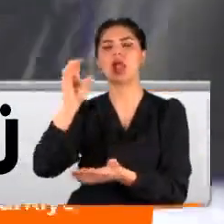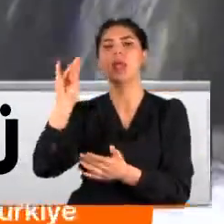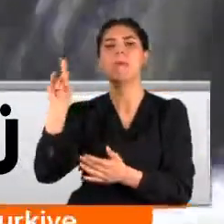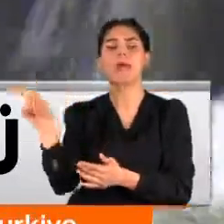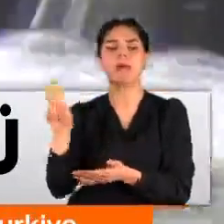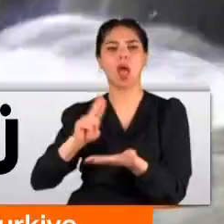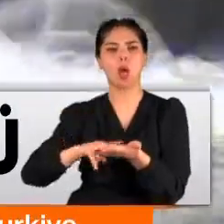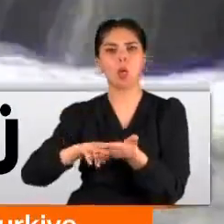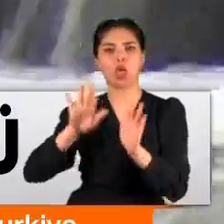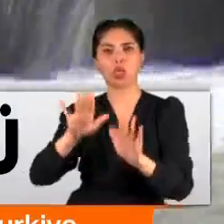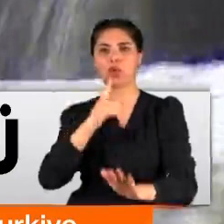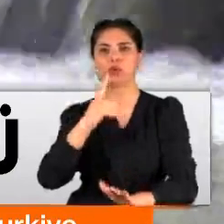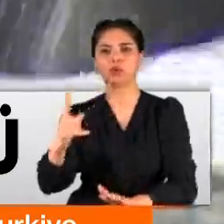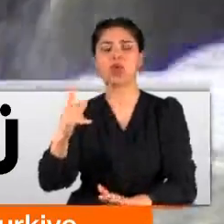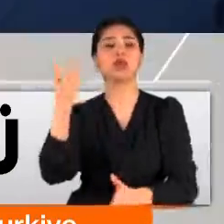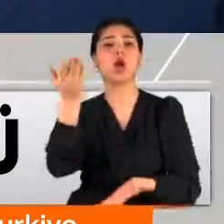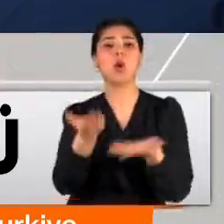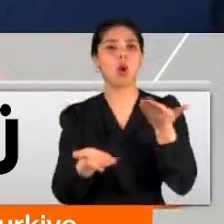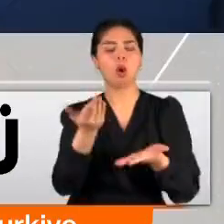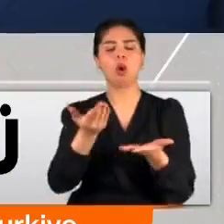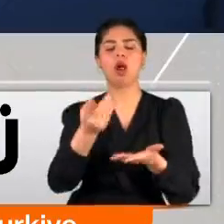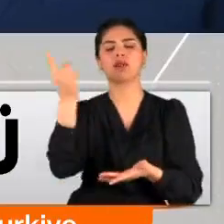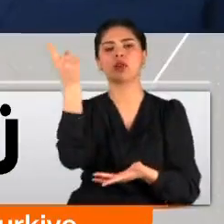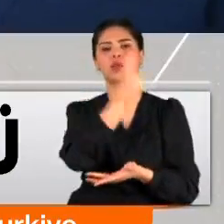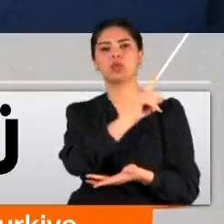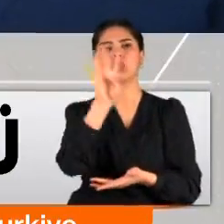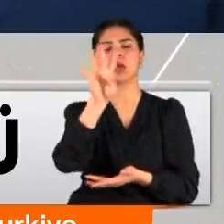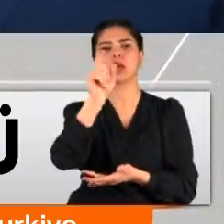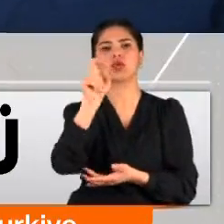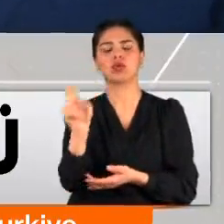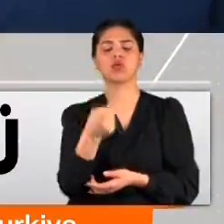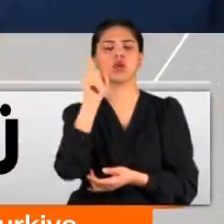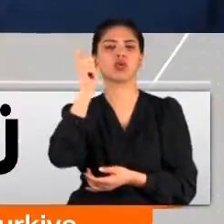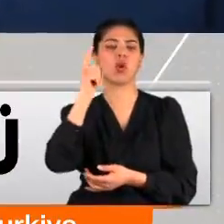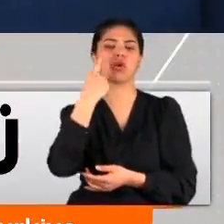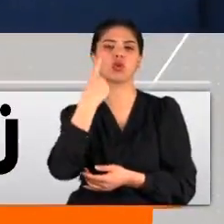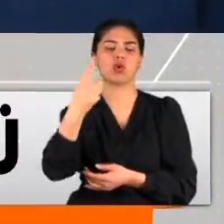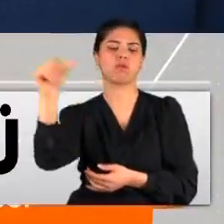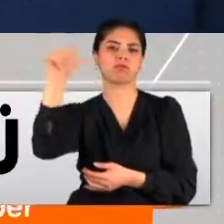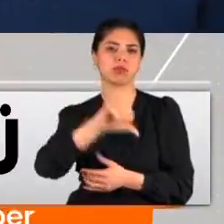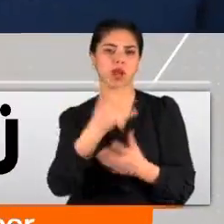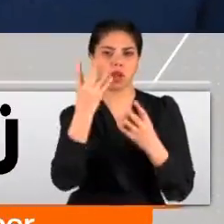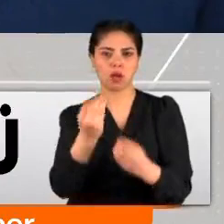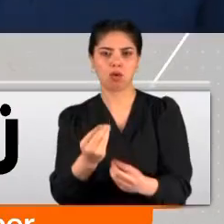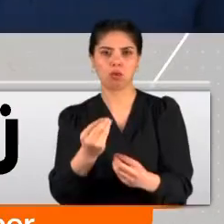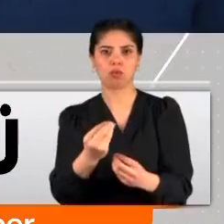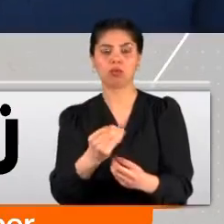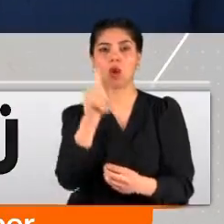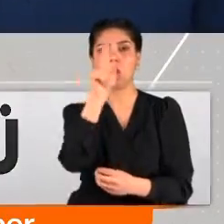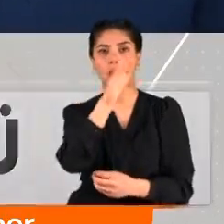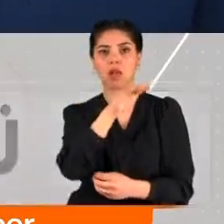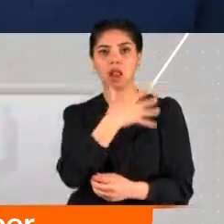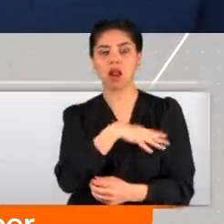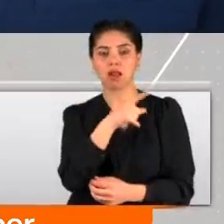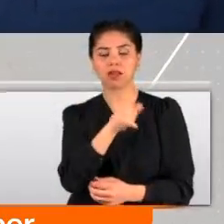Oran %49,9'a düşürüldü. 5 lira 56 kuruş olan suyun metre küpünü 10 lira 80 kuruşa